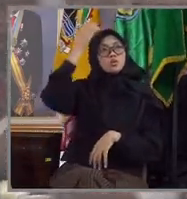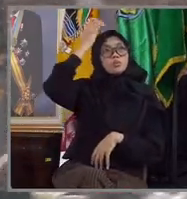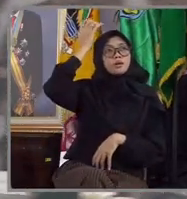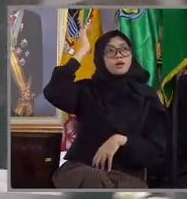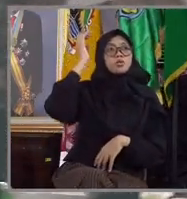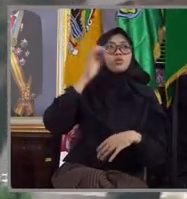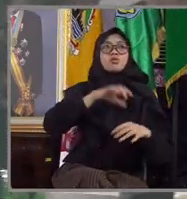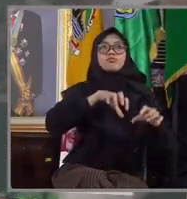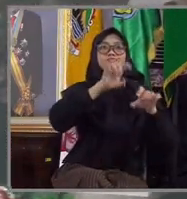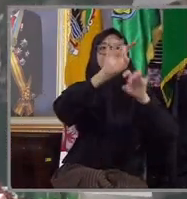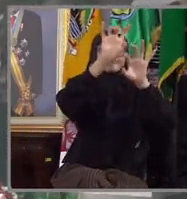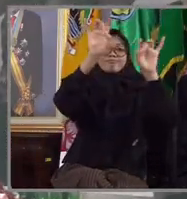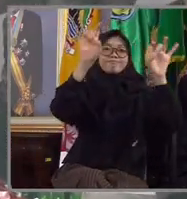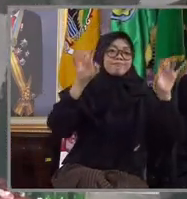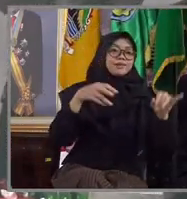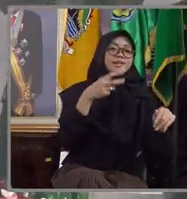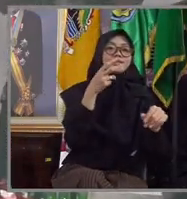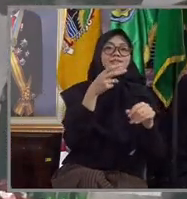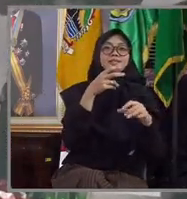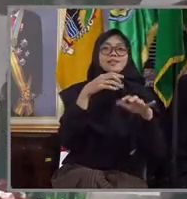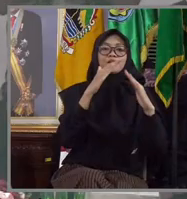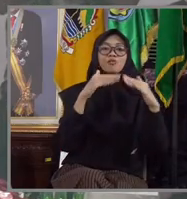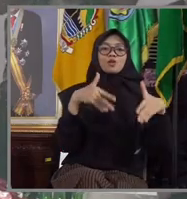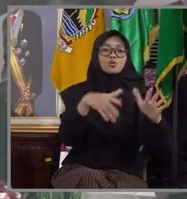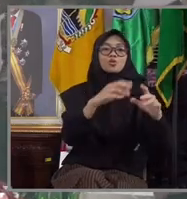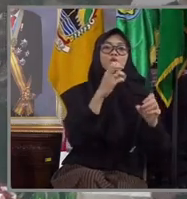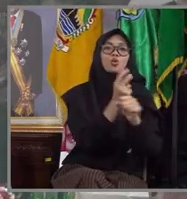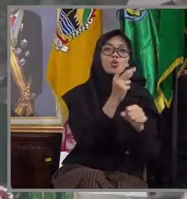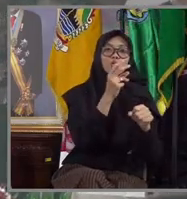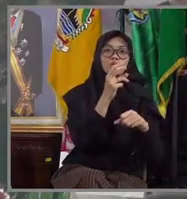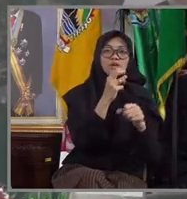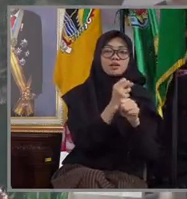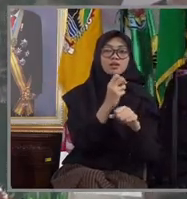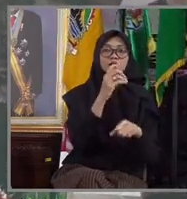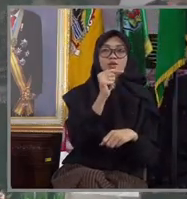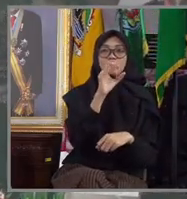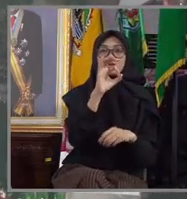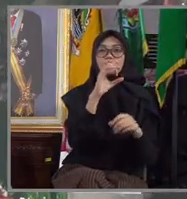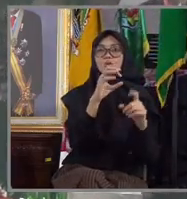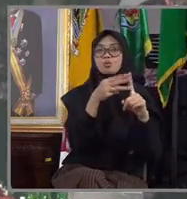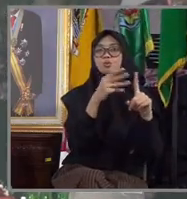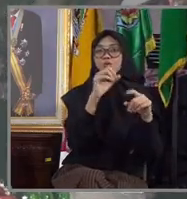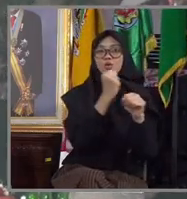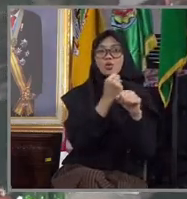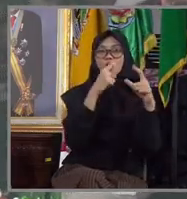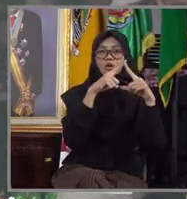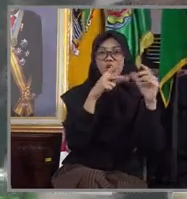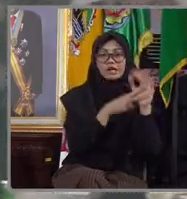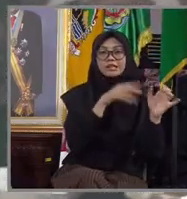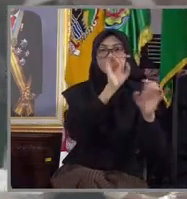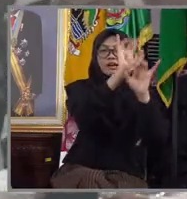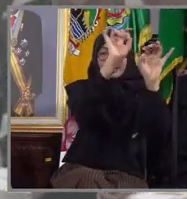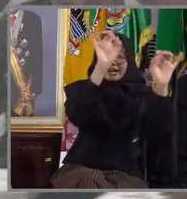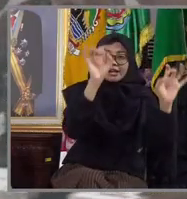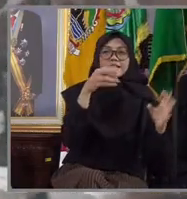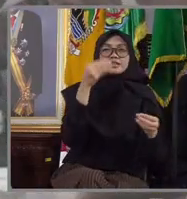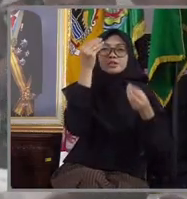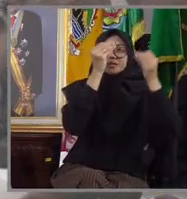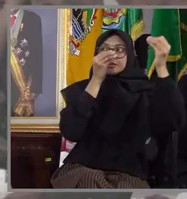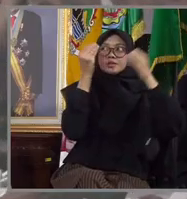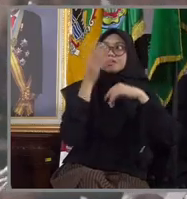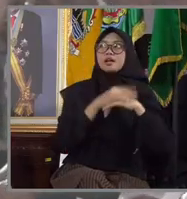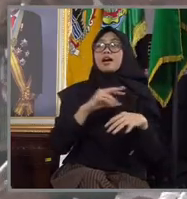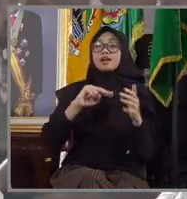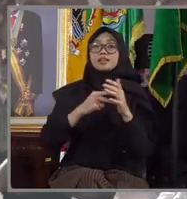mengurus infrastruktur Grobogan opo ngurusi uang Pengen kurus Ia memang tapi Okelah Okelah nanti gurumu Tawang ya nanti intinya